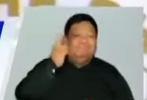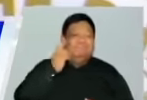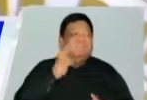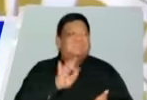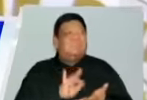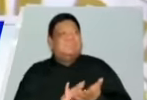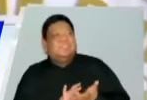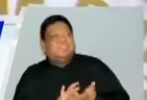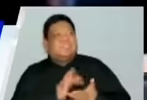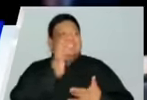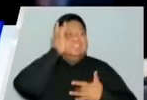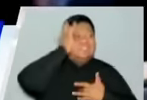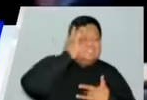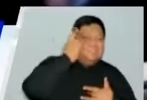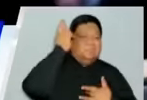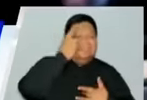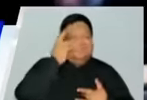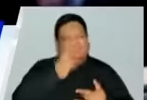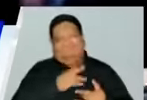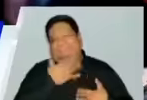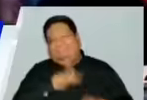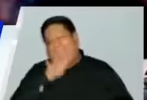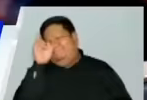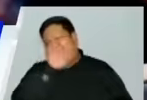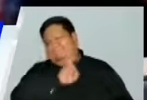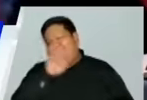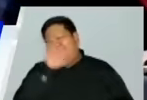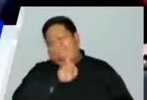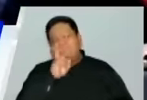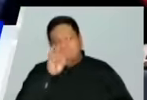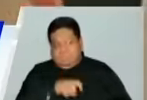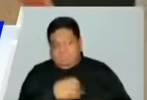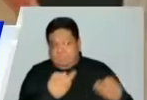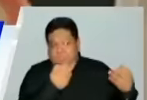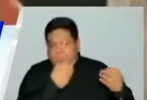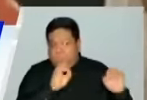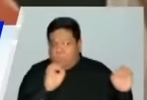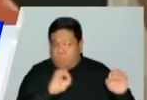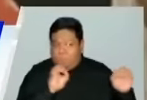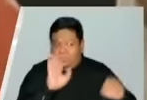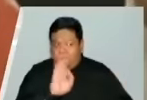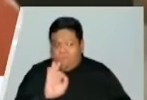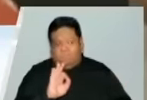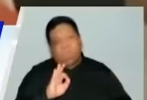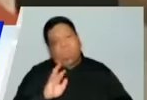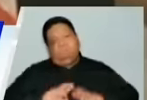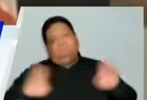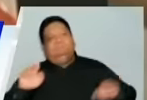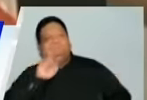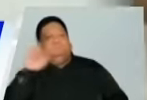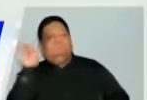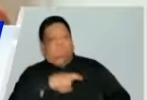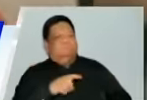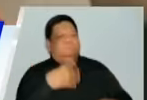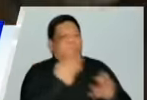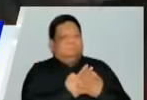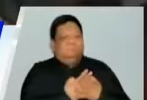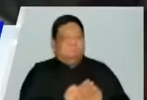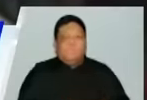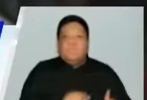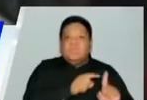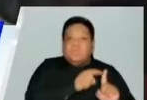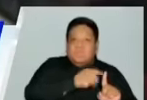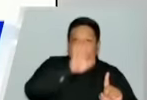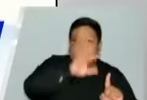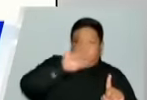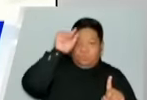excuse. Kung walang paliwanag hanggang Biyernes, ay paa-aresto na siya ng komite. Sabi naman ng abogado ni Kibuloy, pinag-aaralan pa nila